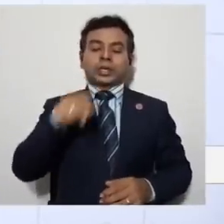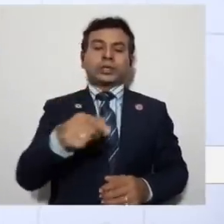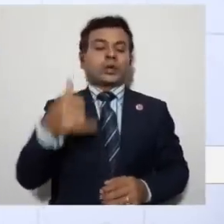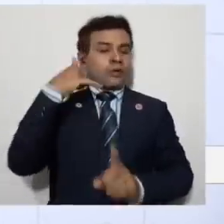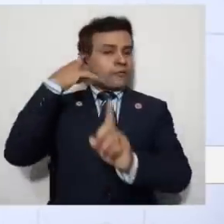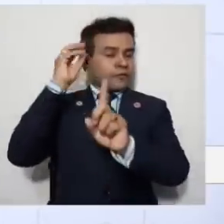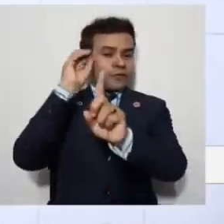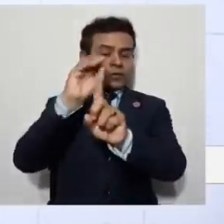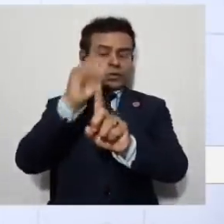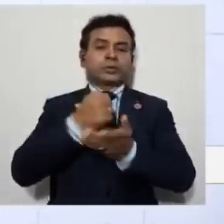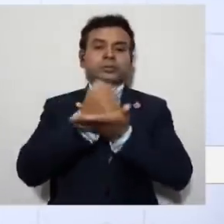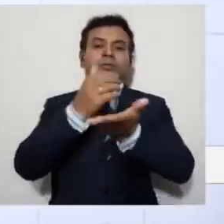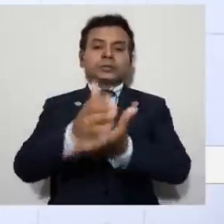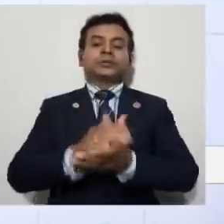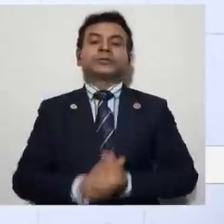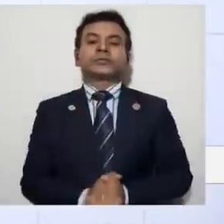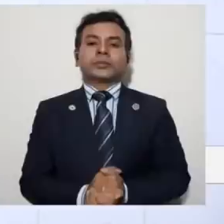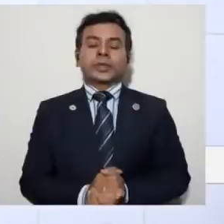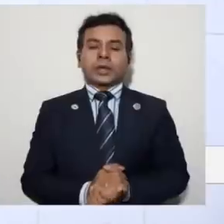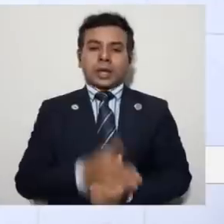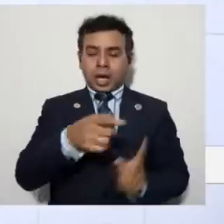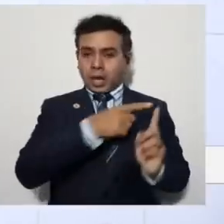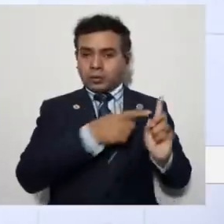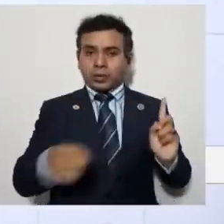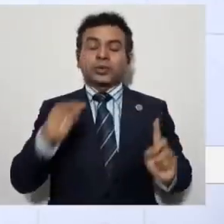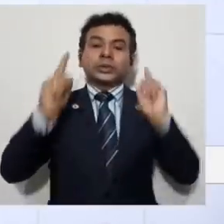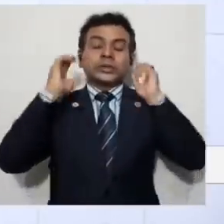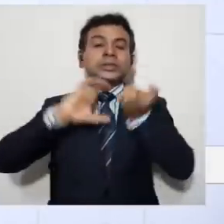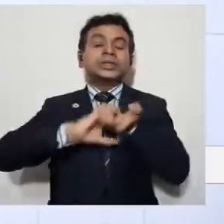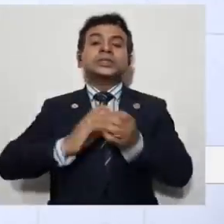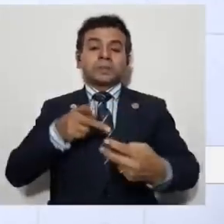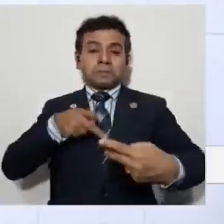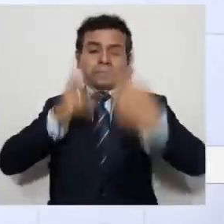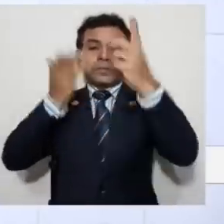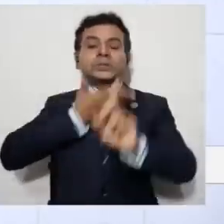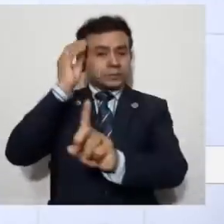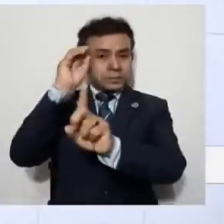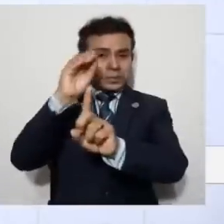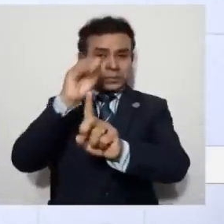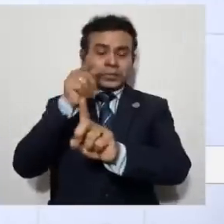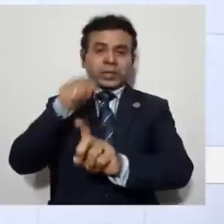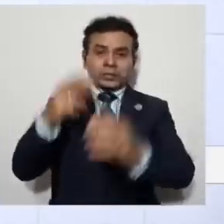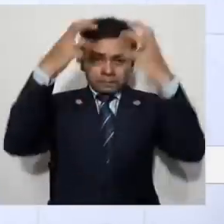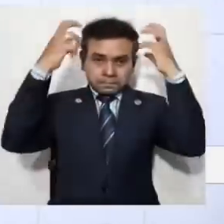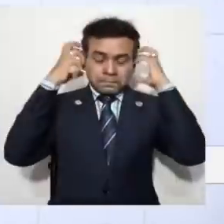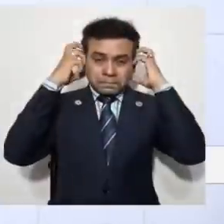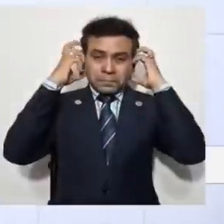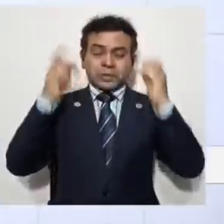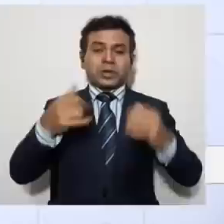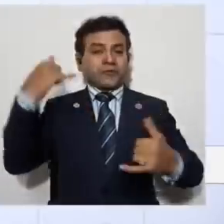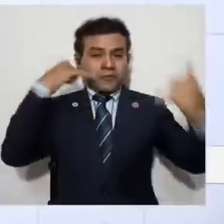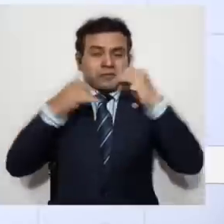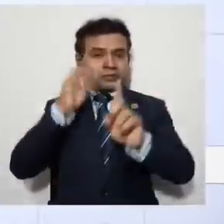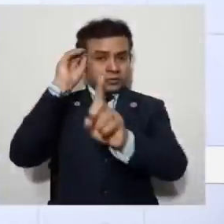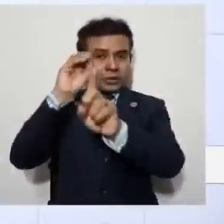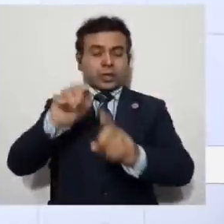39,75,436টি ফোন কল আমরা রিসিভ করেছি এবং সেই ফোন অনুযায়ী আমরা পরামর্শ দিয়েছি। আমাদের এখন পর্যন্ত প্রশিক্ষণপ্রাপ্ত